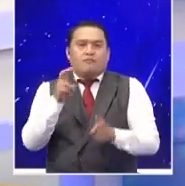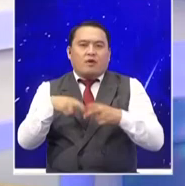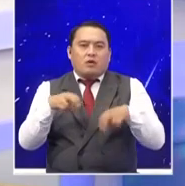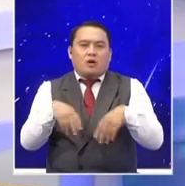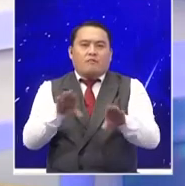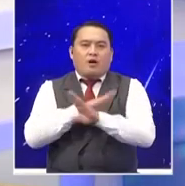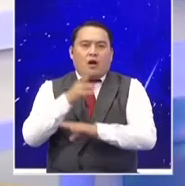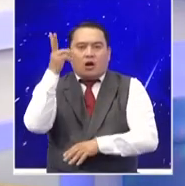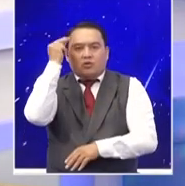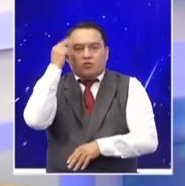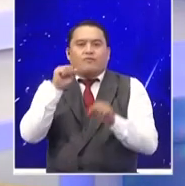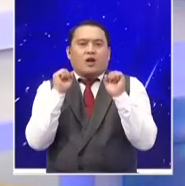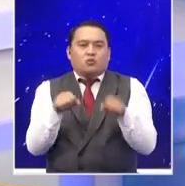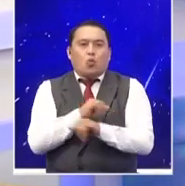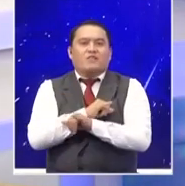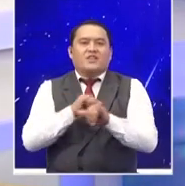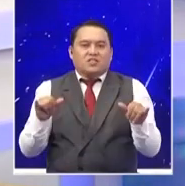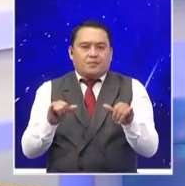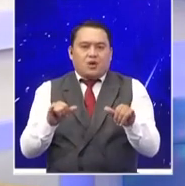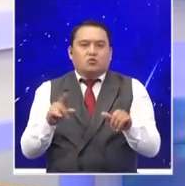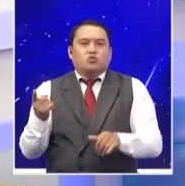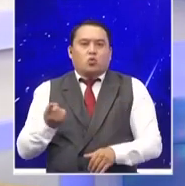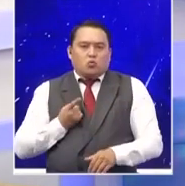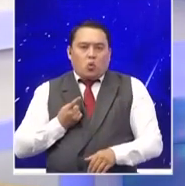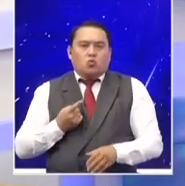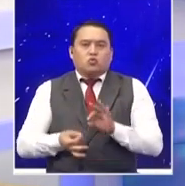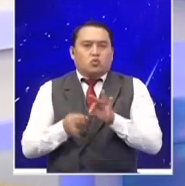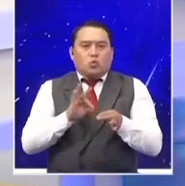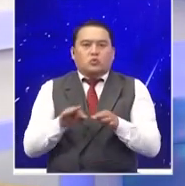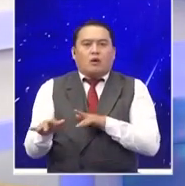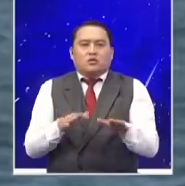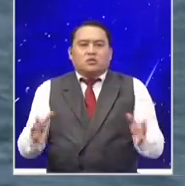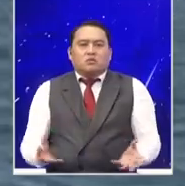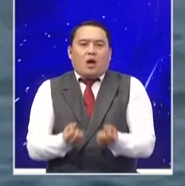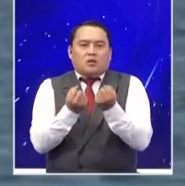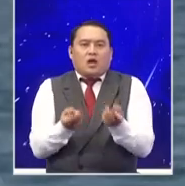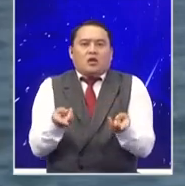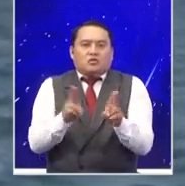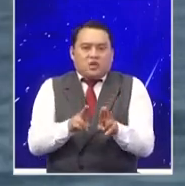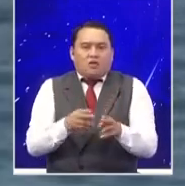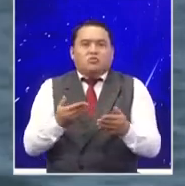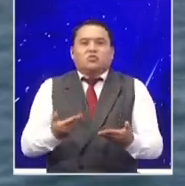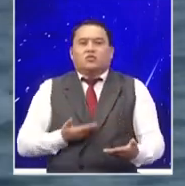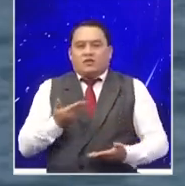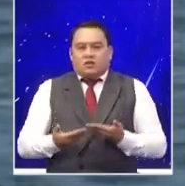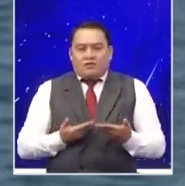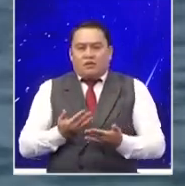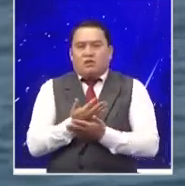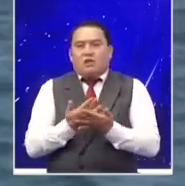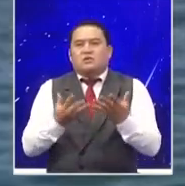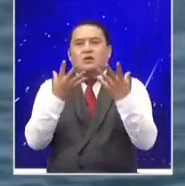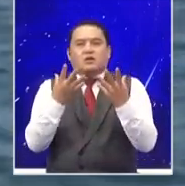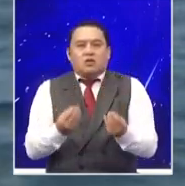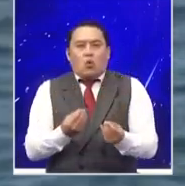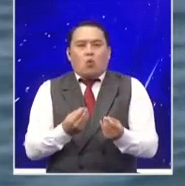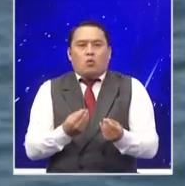количество погибших млекопитающих увеличится. Ожидается, что довольно сложная операция по спасению оставшихся в живых китов продлится несколько дней.